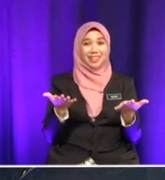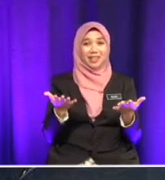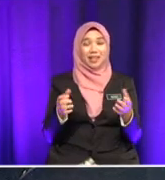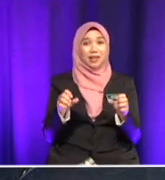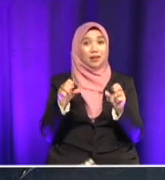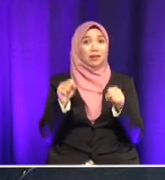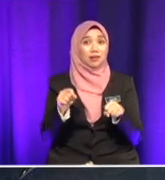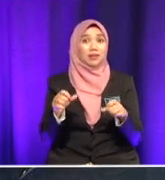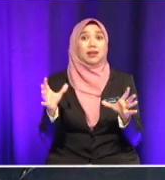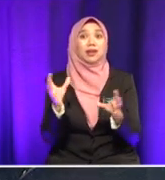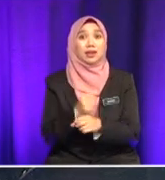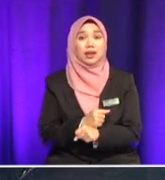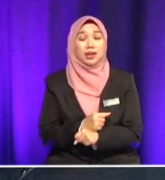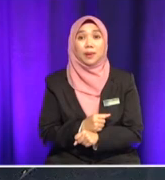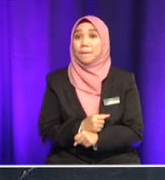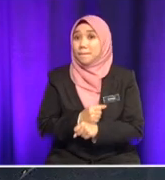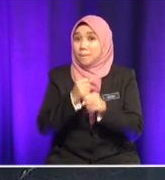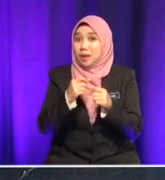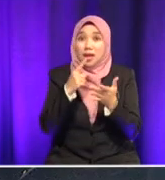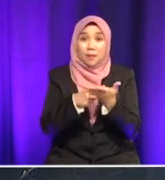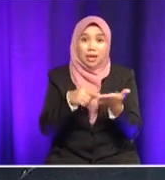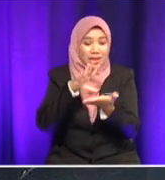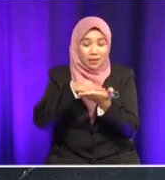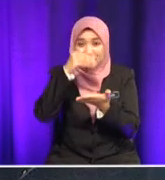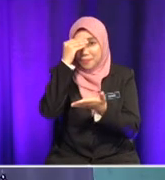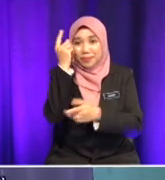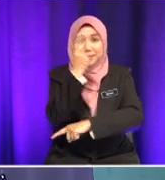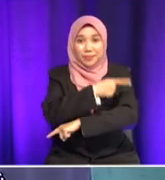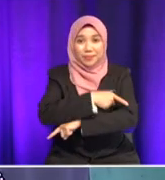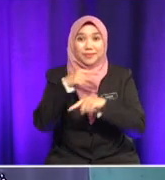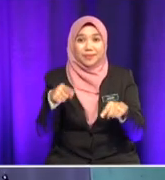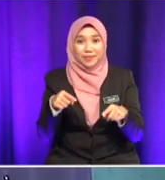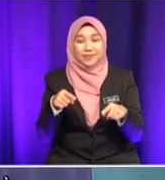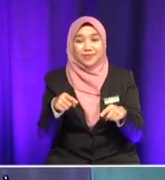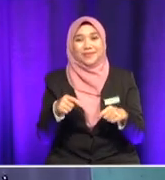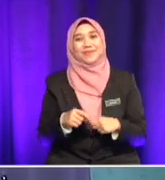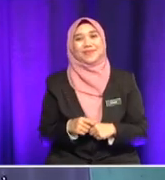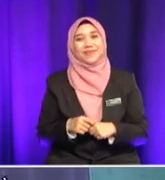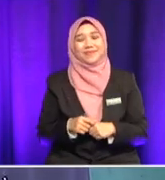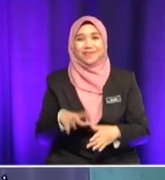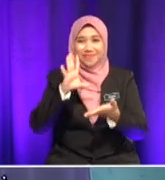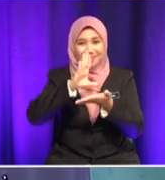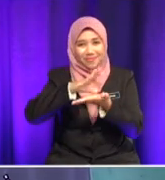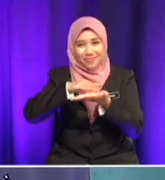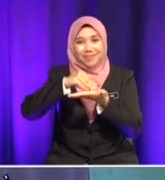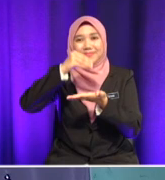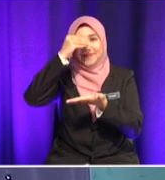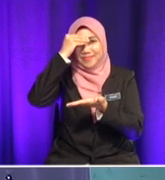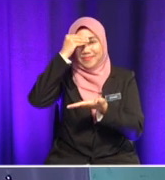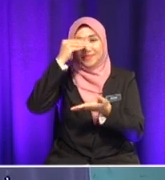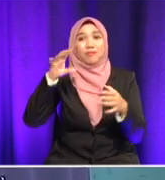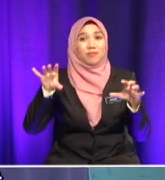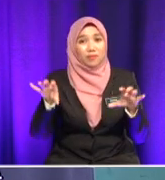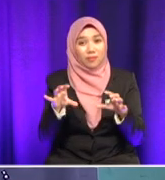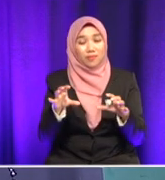bagi mengakhiri kelas kita pada hari ini saya Baiklah hari ini pembelajaran yang dilaksanakan oleh